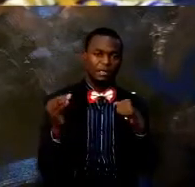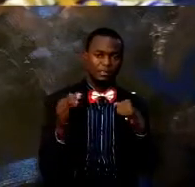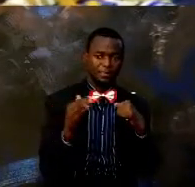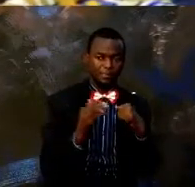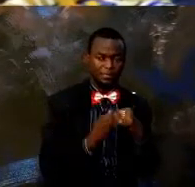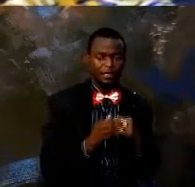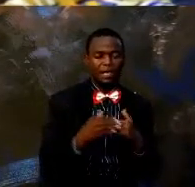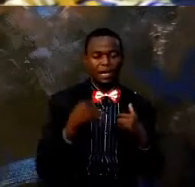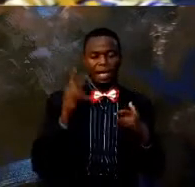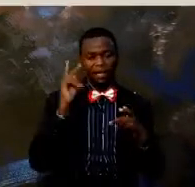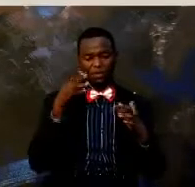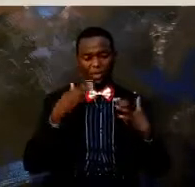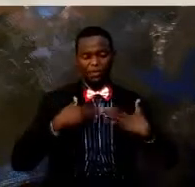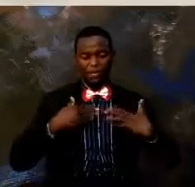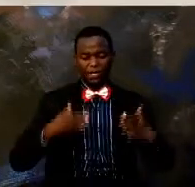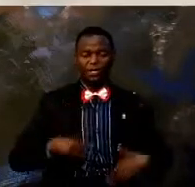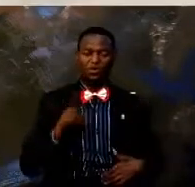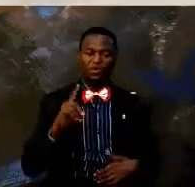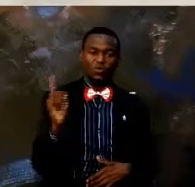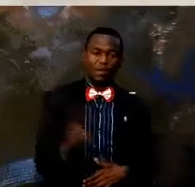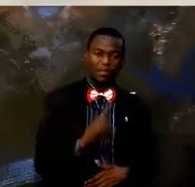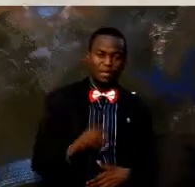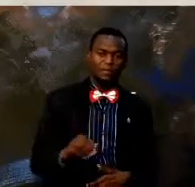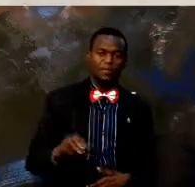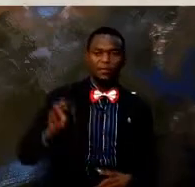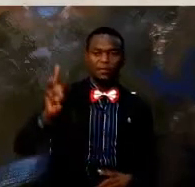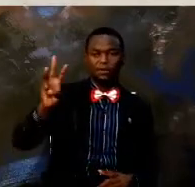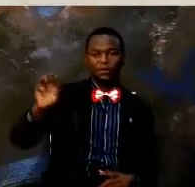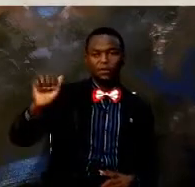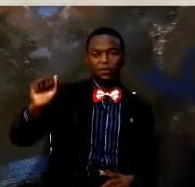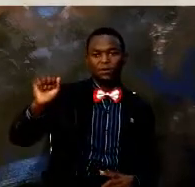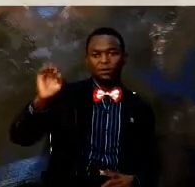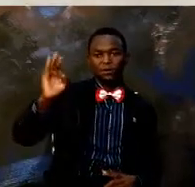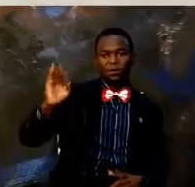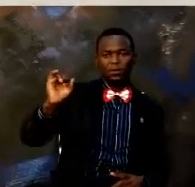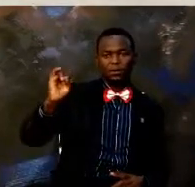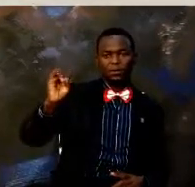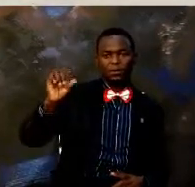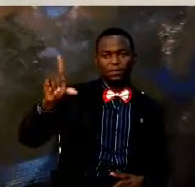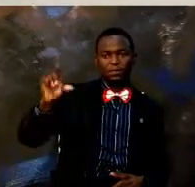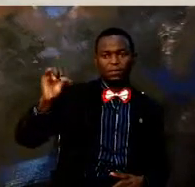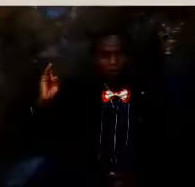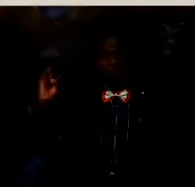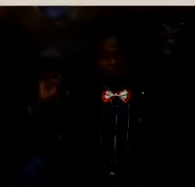huu wa dhambi. Wafilipi, fungua pamoja nami kitabu cha Wafilipi.